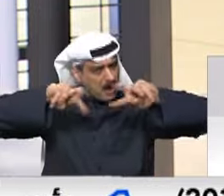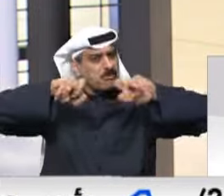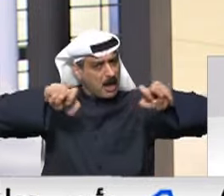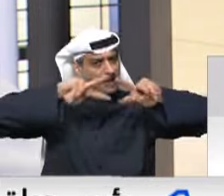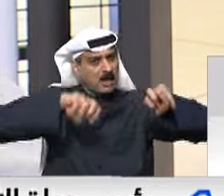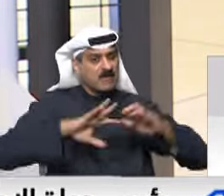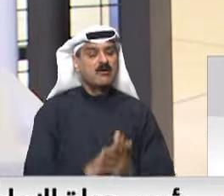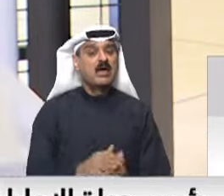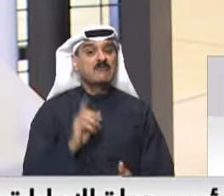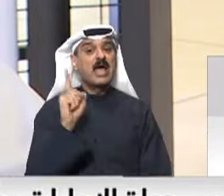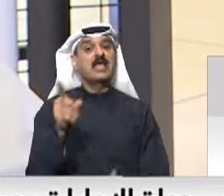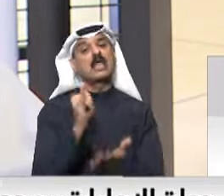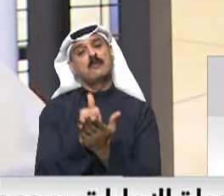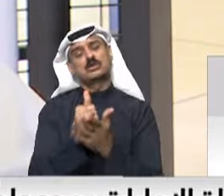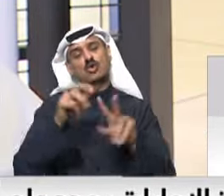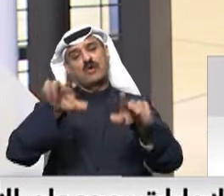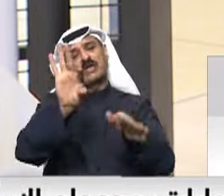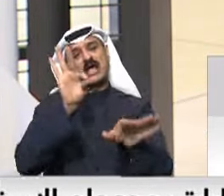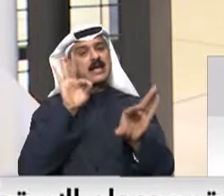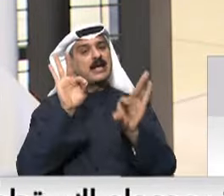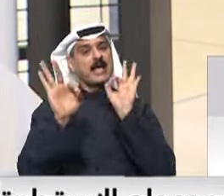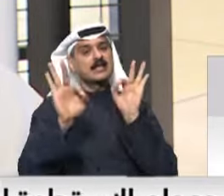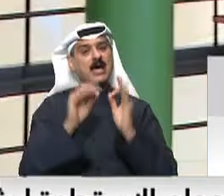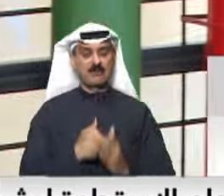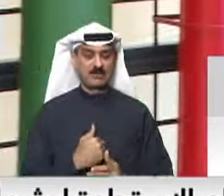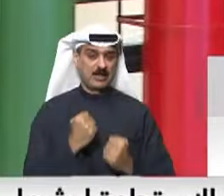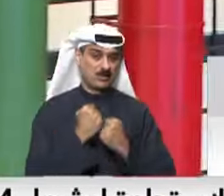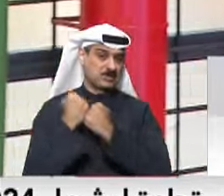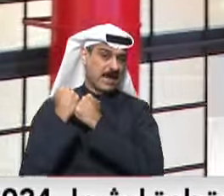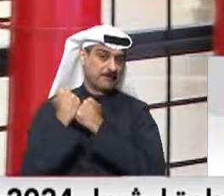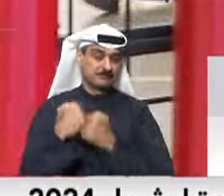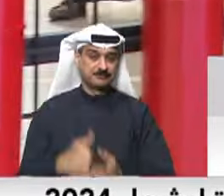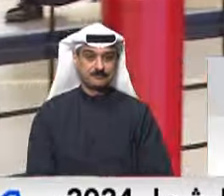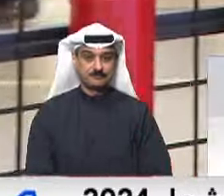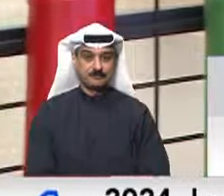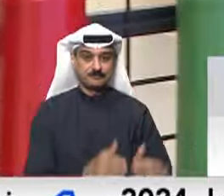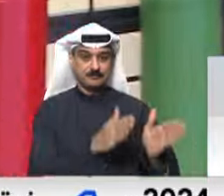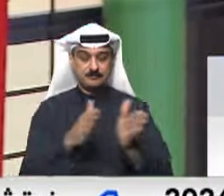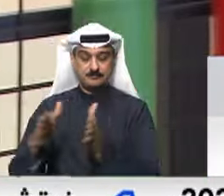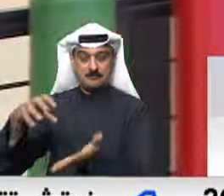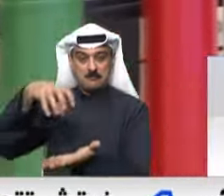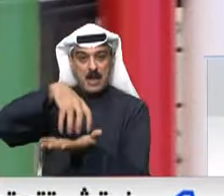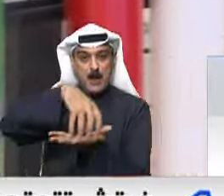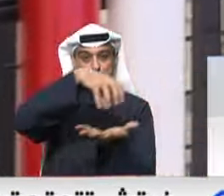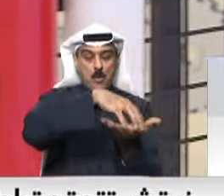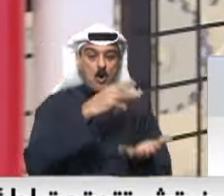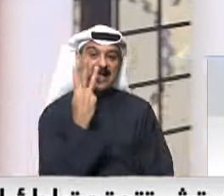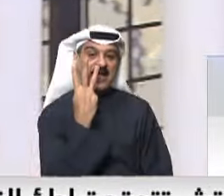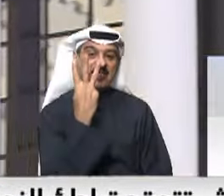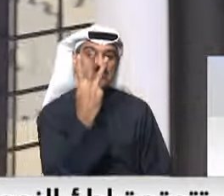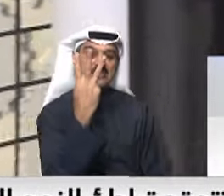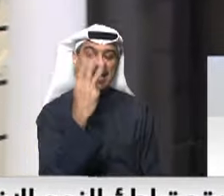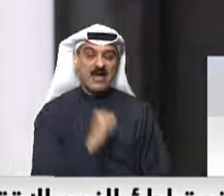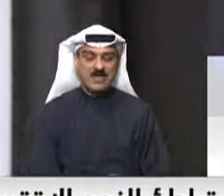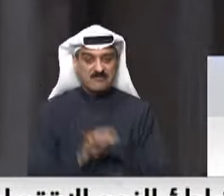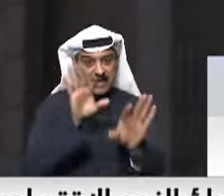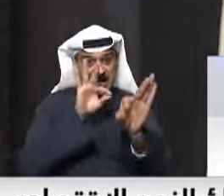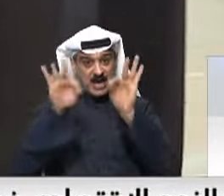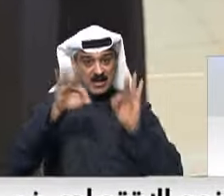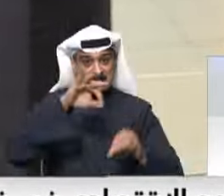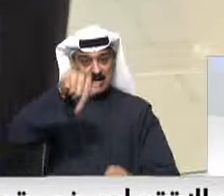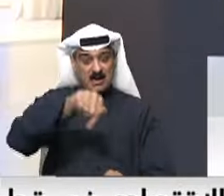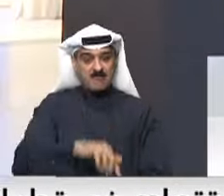علشان تختارون هذا المنتج الوطني وتدعمونا. ثلاثة مواقع اختارتها الهيئة العامة للصناعة